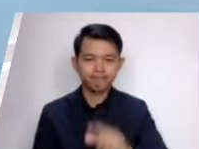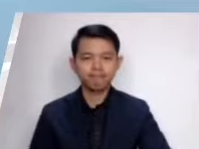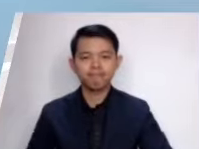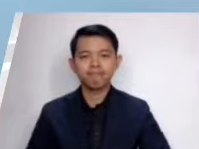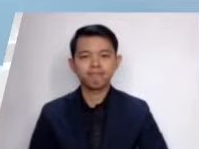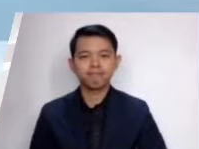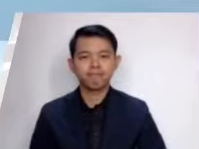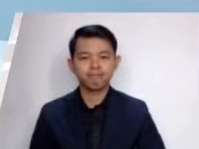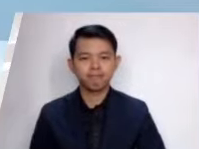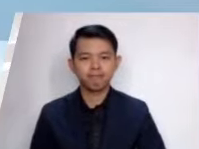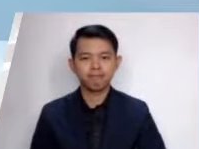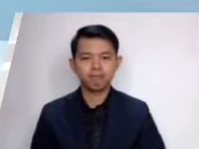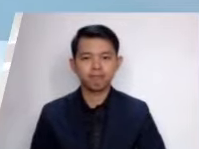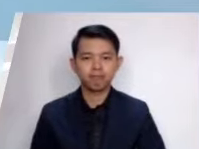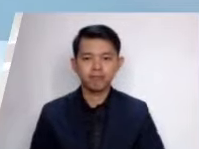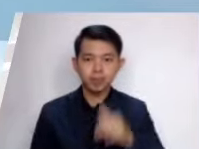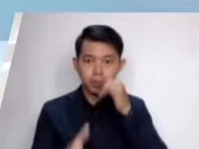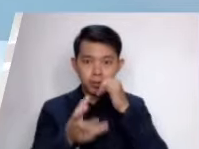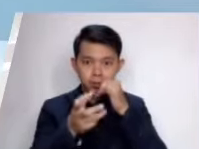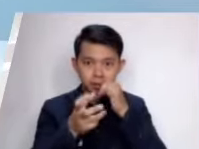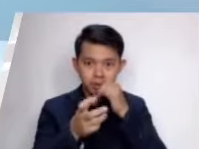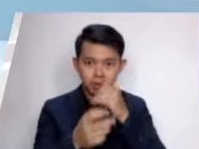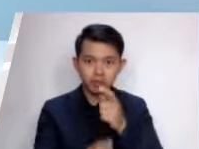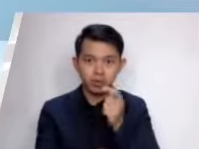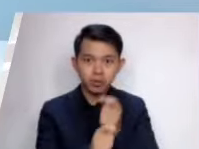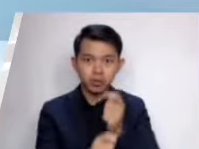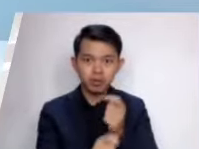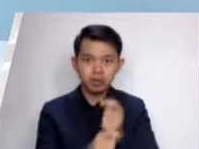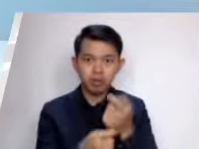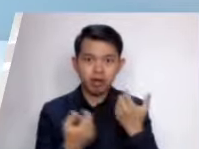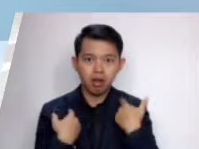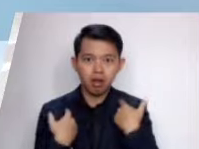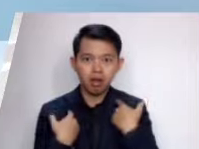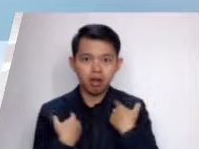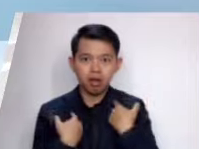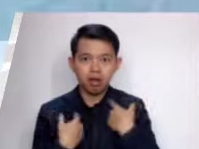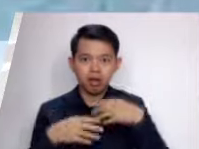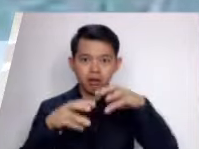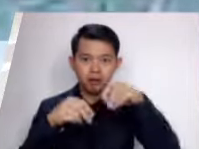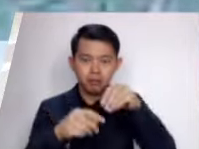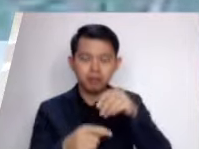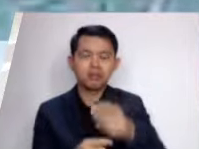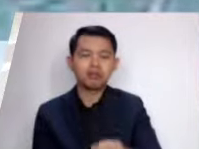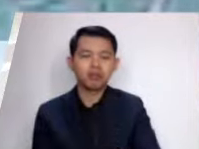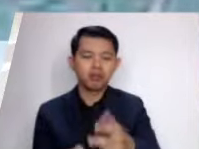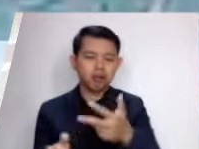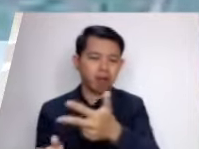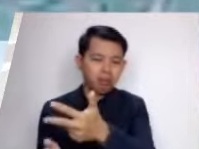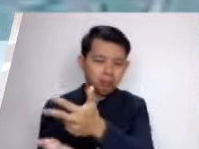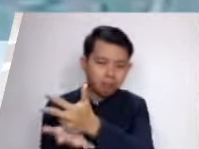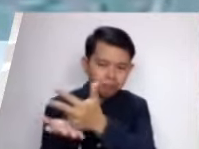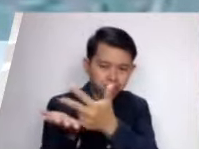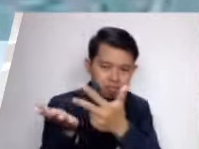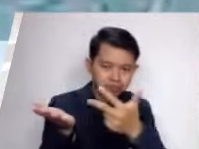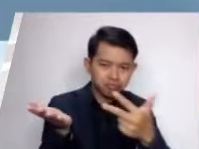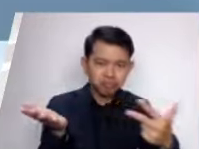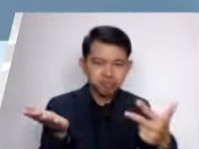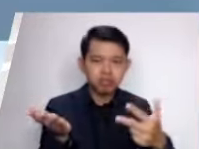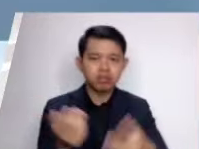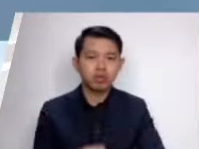Huli kam ang pag-atras ng dump truck na may kargang buhangin sa highway ng San Nicolas, Ilocos Norte. Mabilis itong naiwasan ng isang